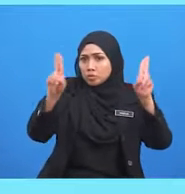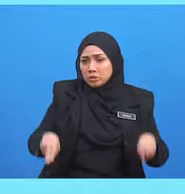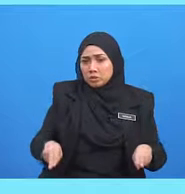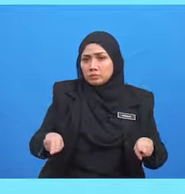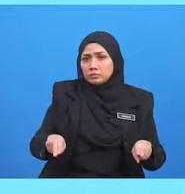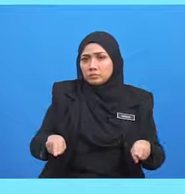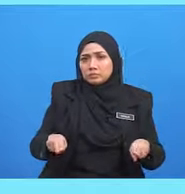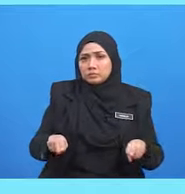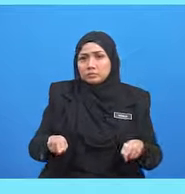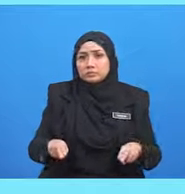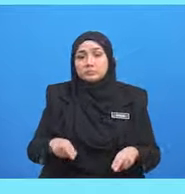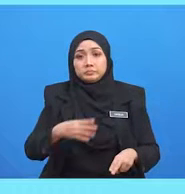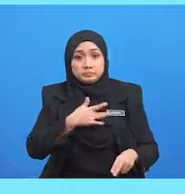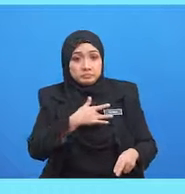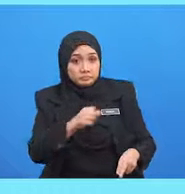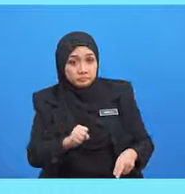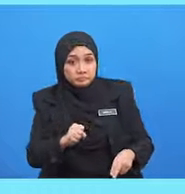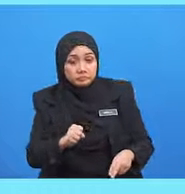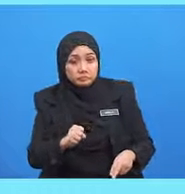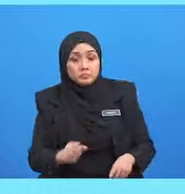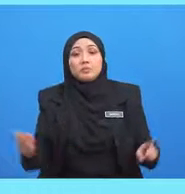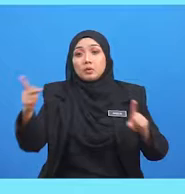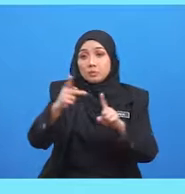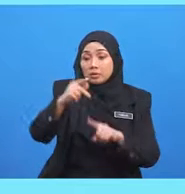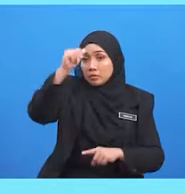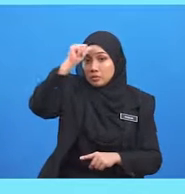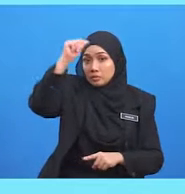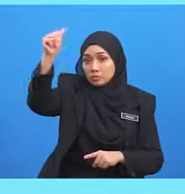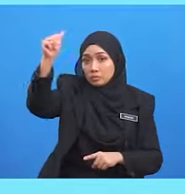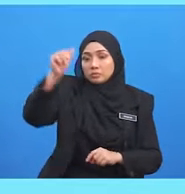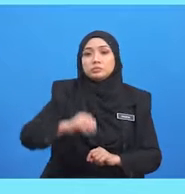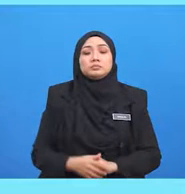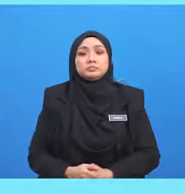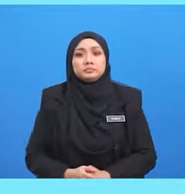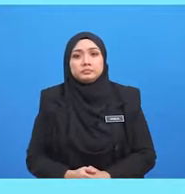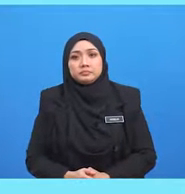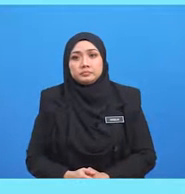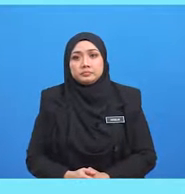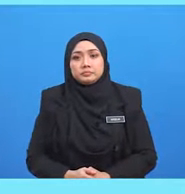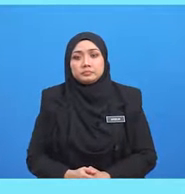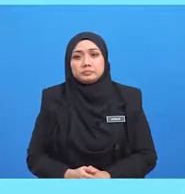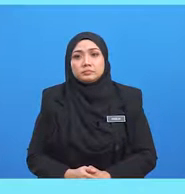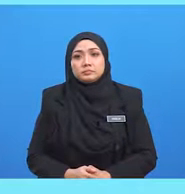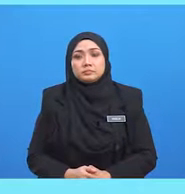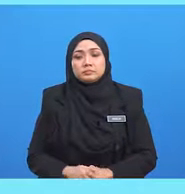Allah Subhanahu Wa Taala. Aspek yang keempat dan yang terakhir, aspek